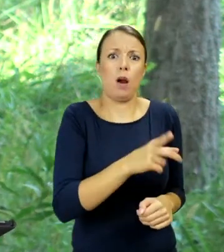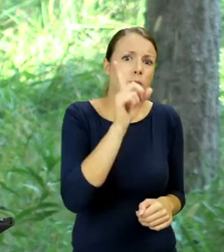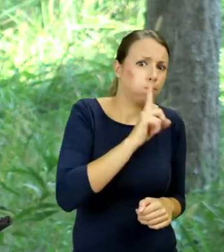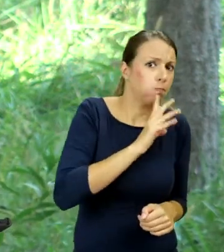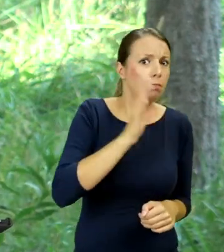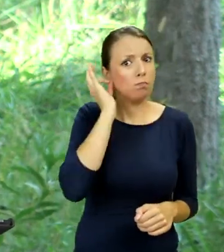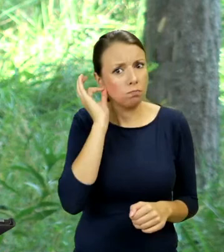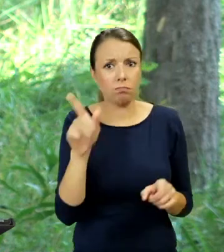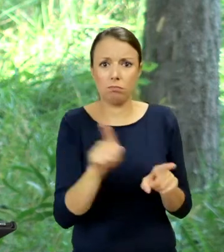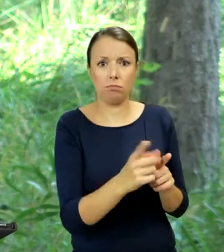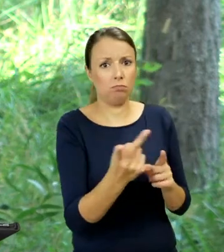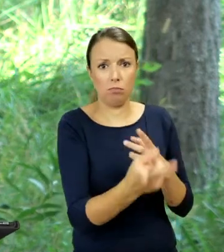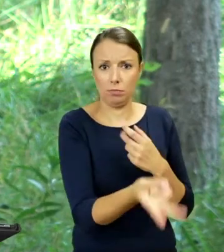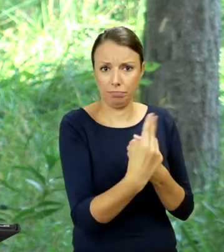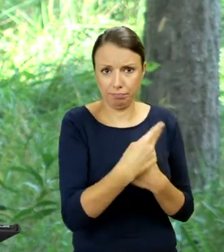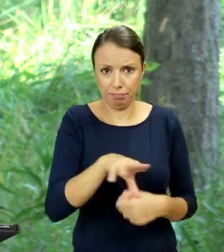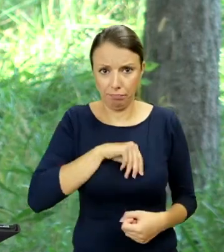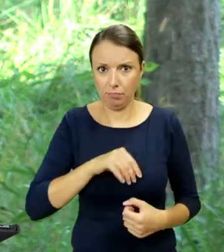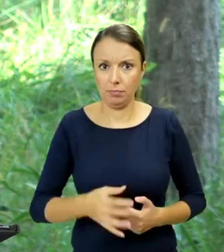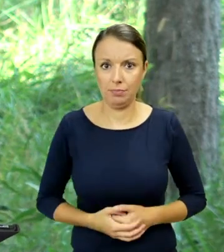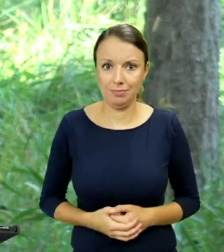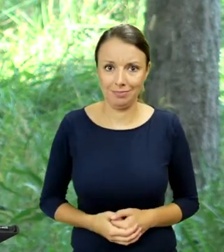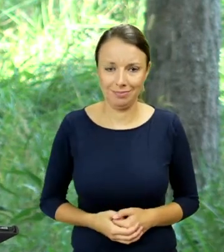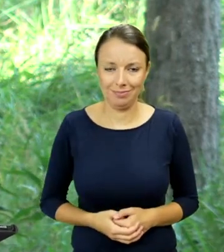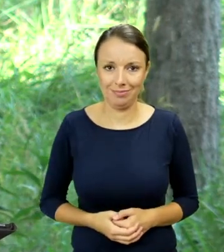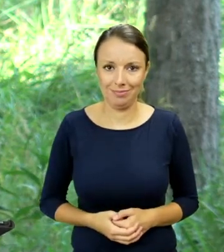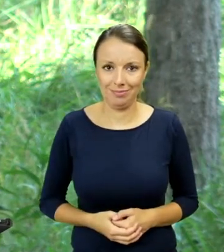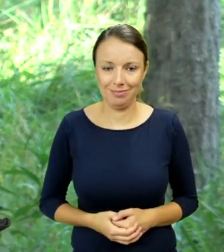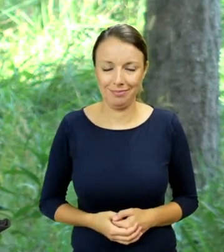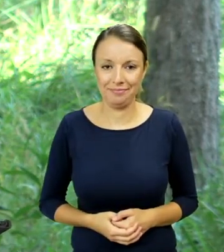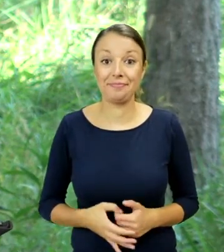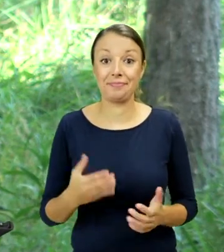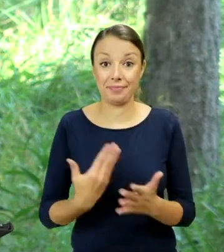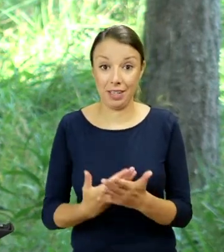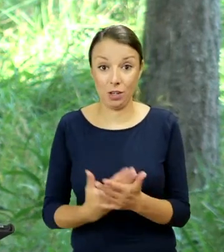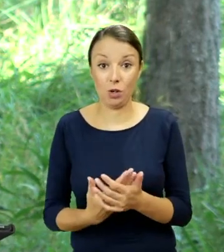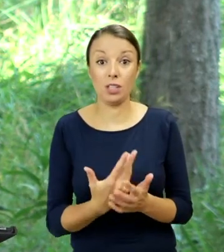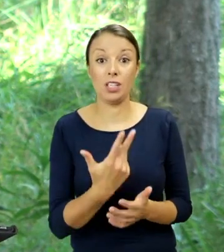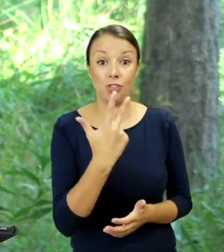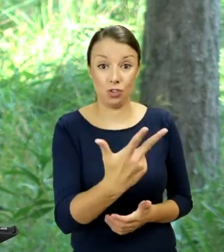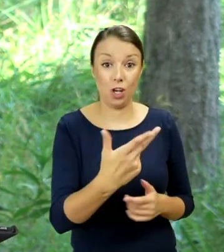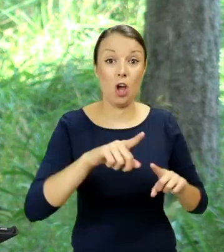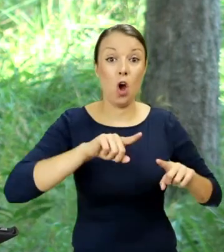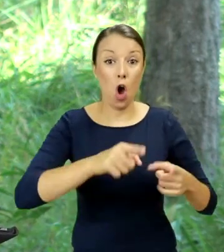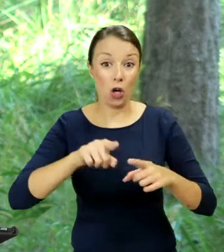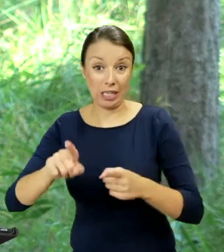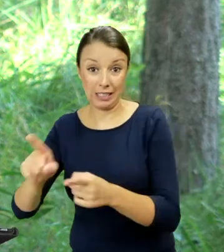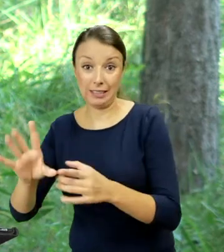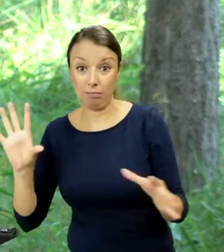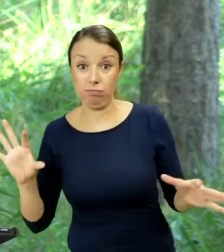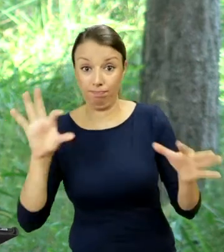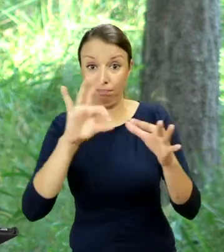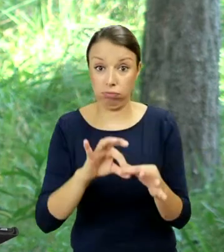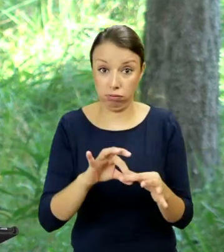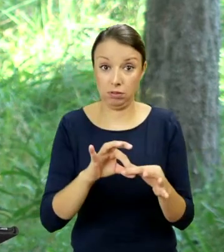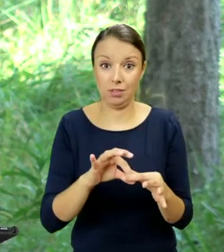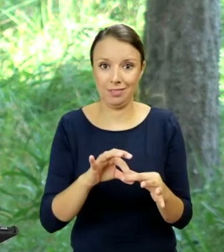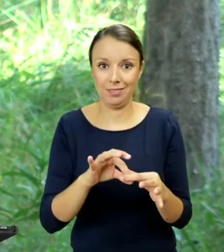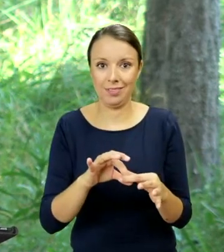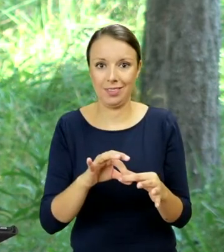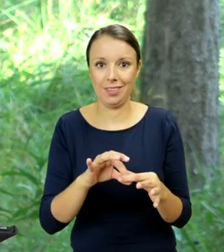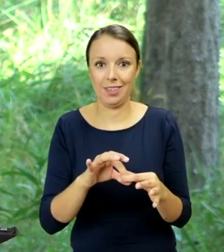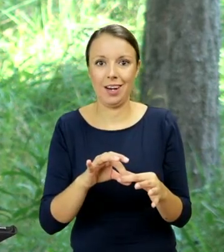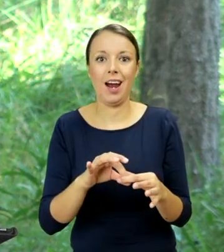dziewcząt. Stąd te trzy połączone organizacje przeszkoliły